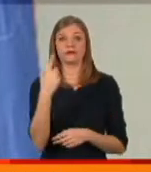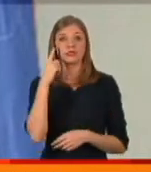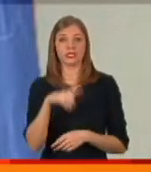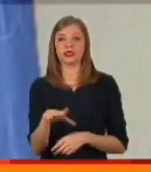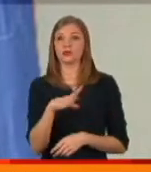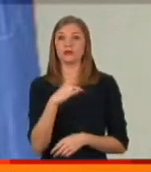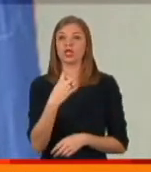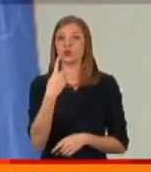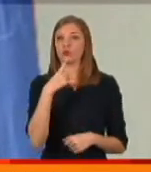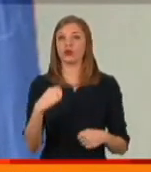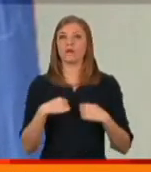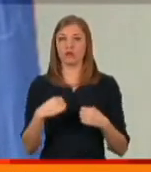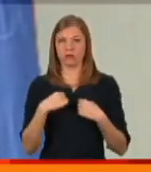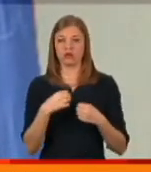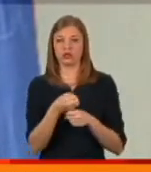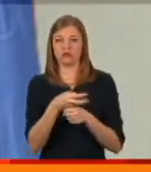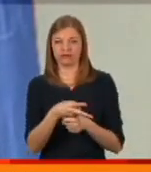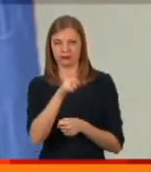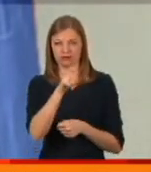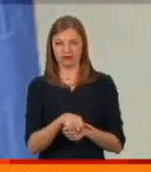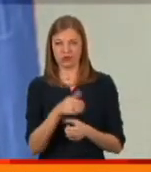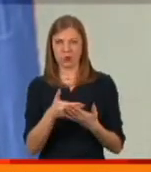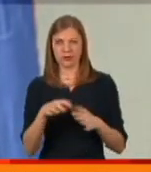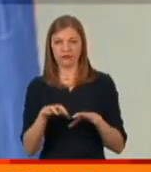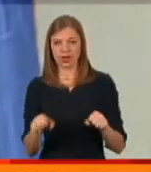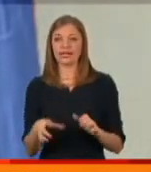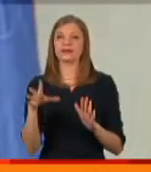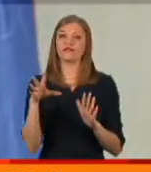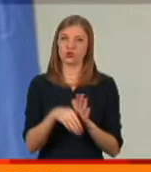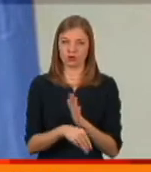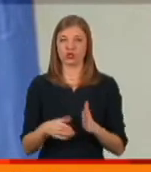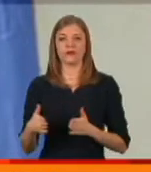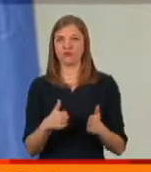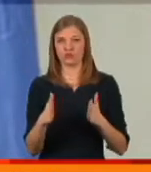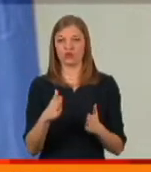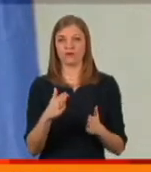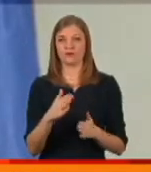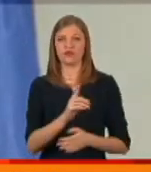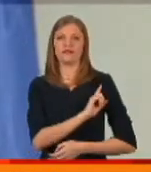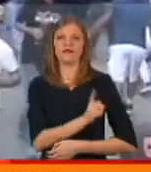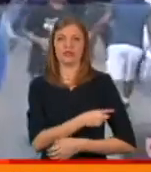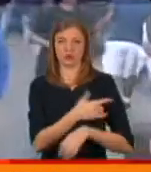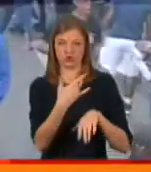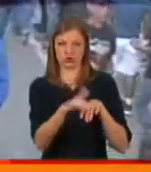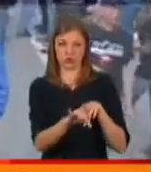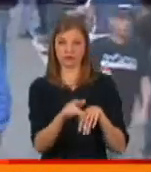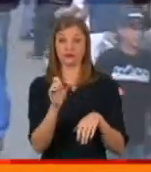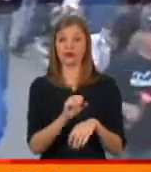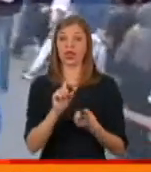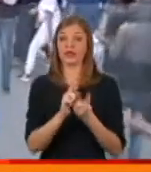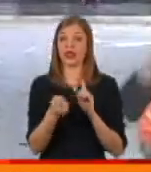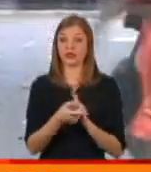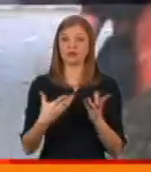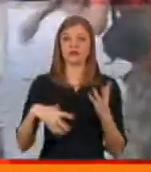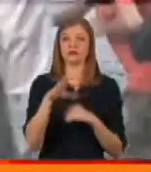була не одна попытка відсторонити Ніколаса Мадуро від влади, в тому числі путем його фізичної ліквідації. Натомість майже вся